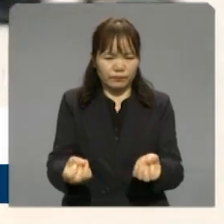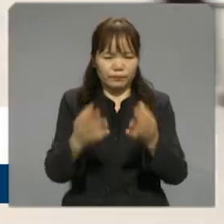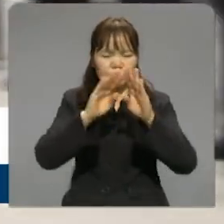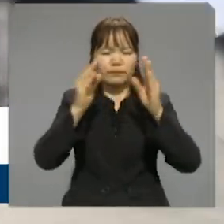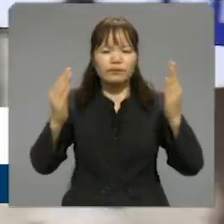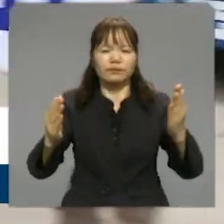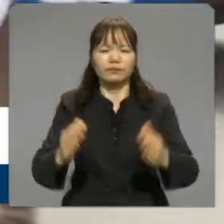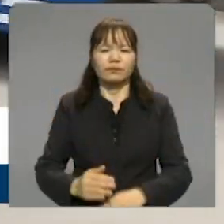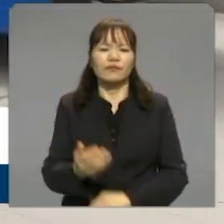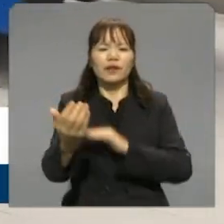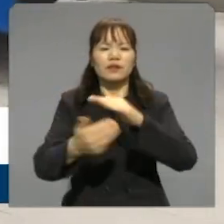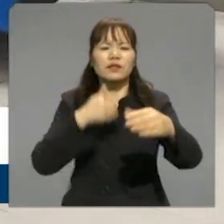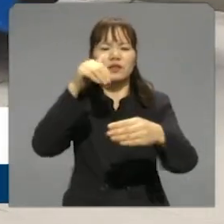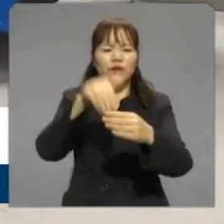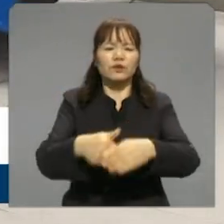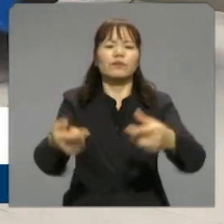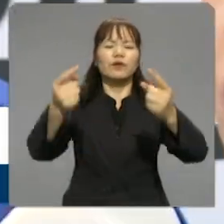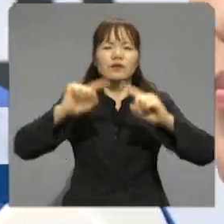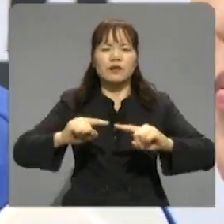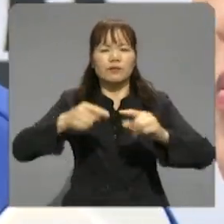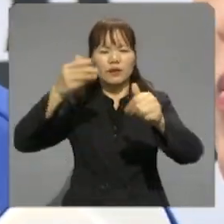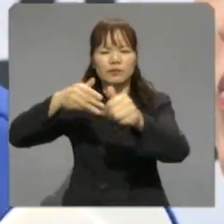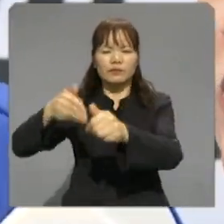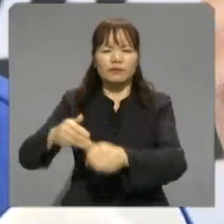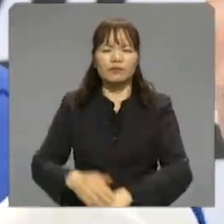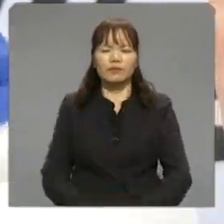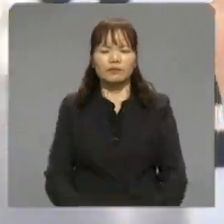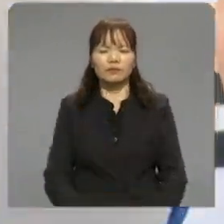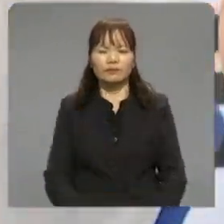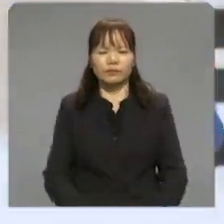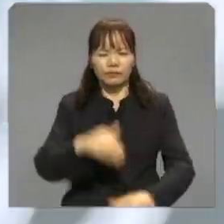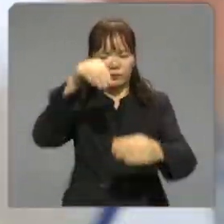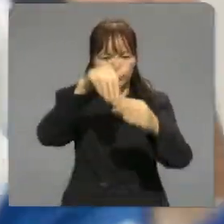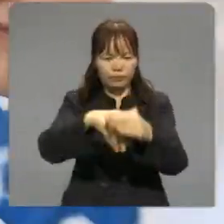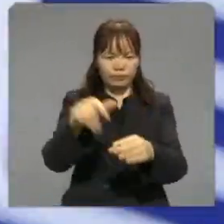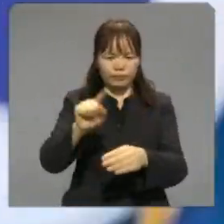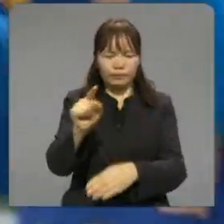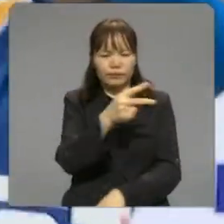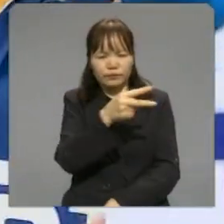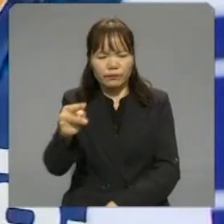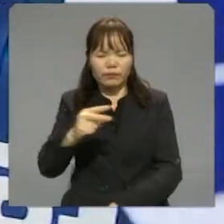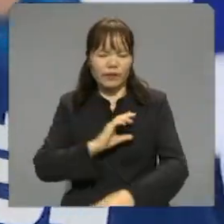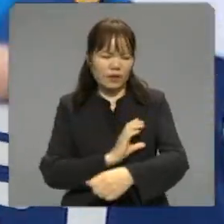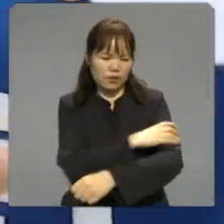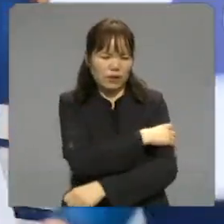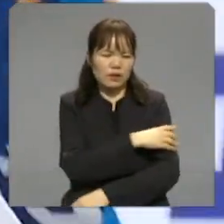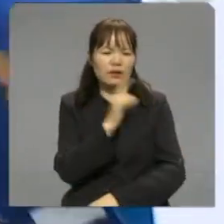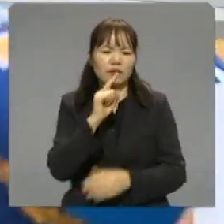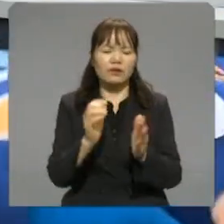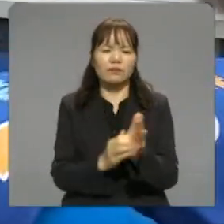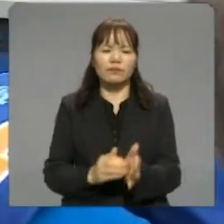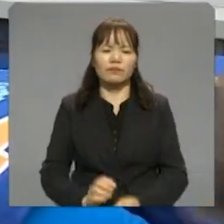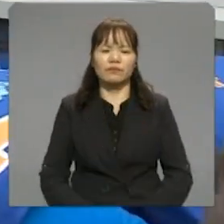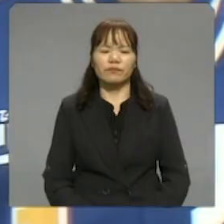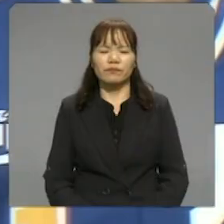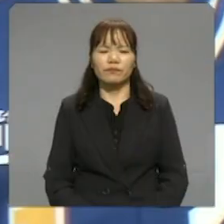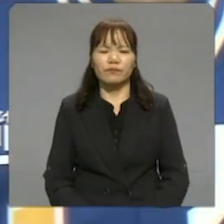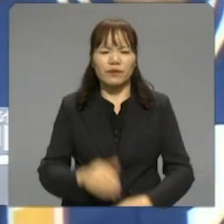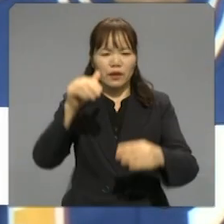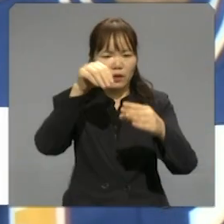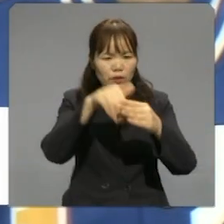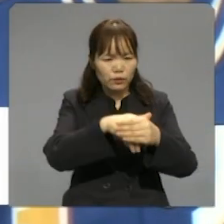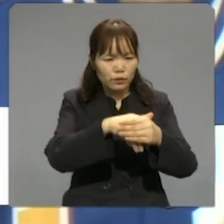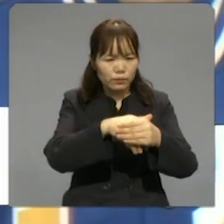열고 사전투표 참여를 호소했습니다. 투표가 곧 권력이라고 강조했습니다.